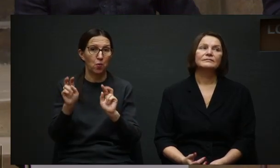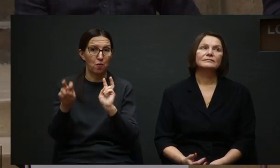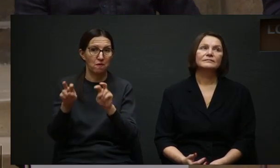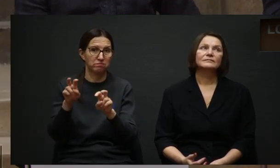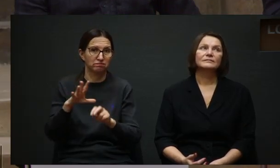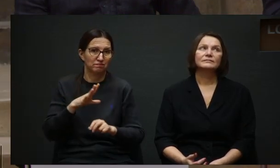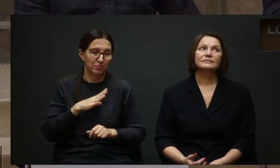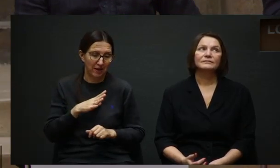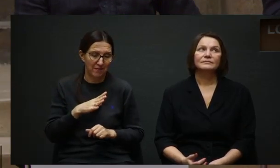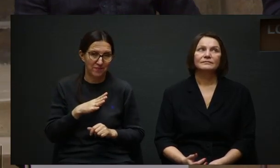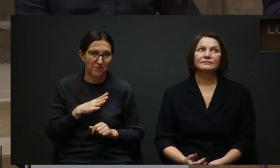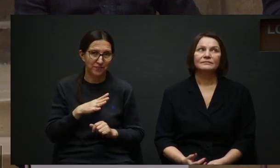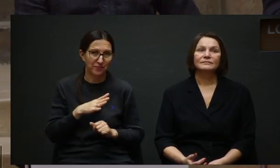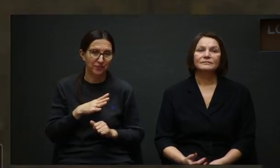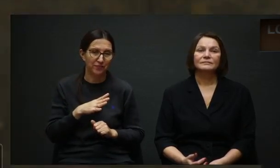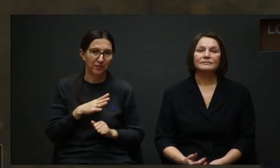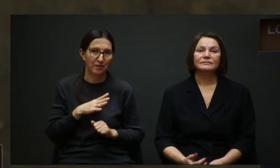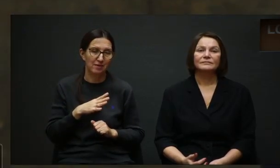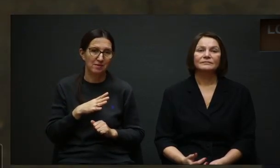были